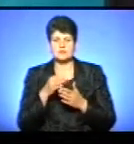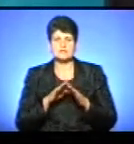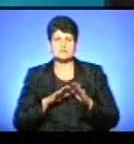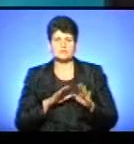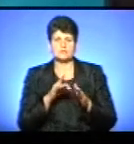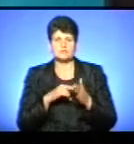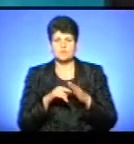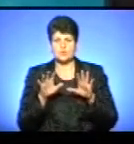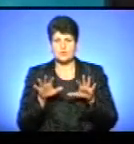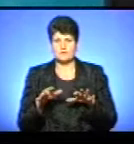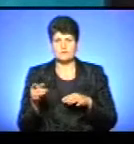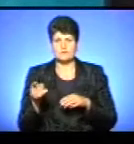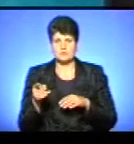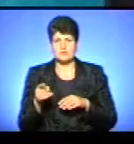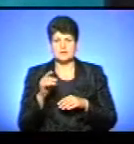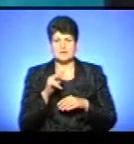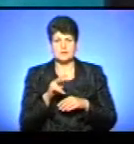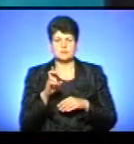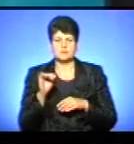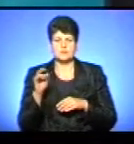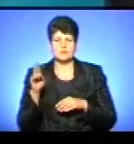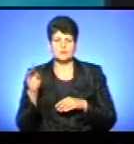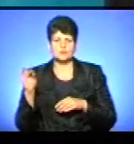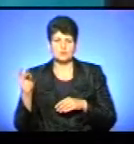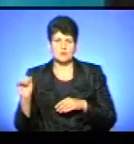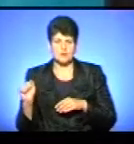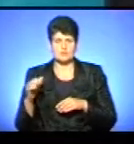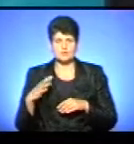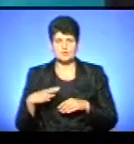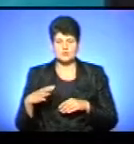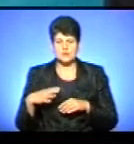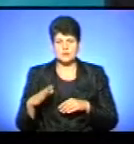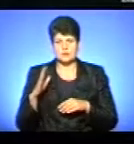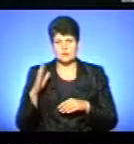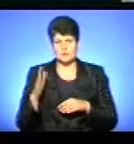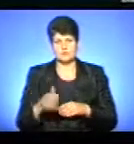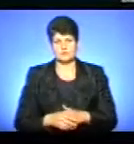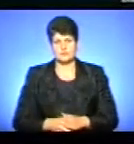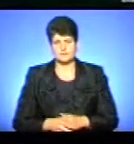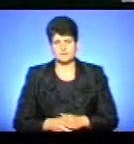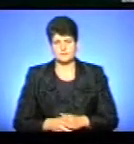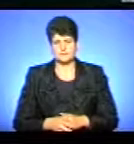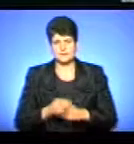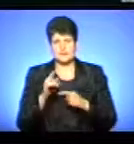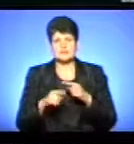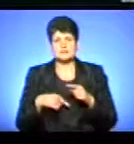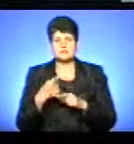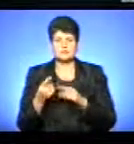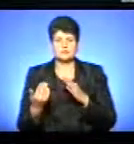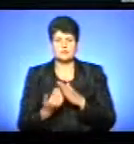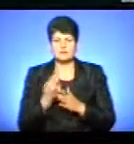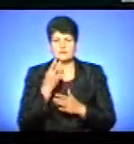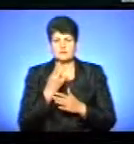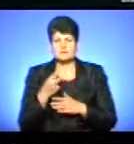голови Тернополя Леонід Пицюра. Зустрінемося за кілька хвилин, дочекайтеся, поки прогноз синоптиків. А наступний випуск новин дивіться